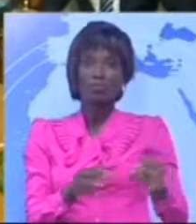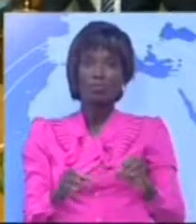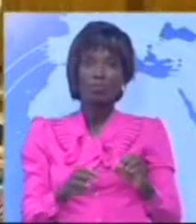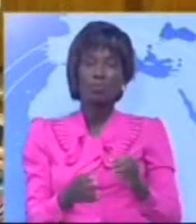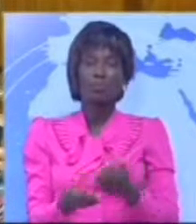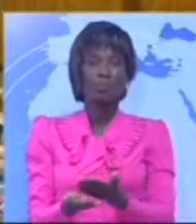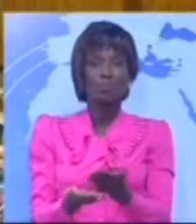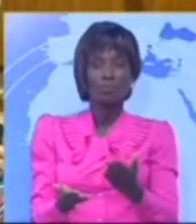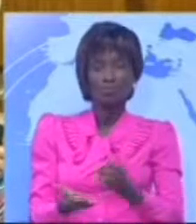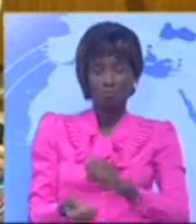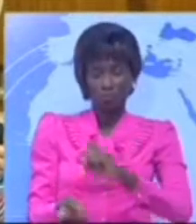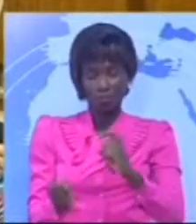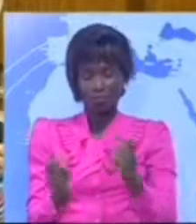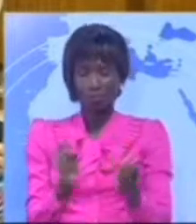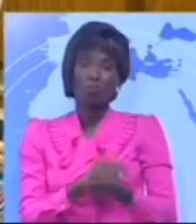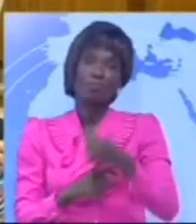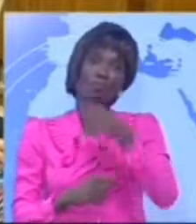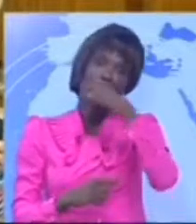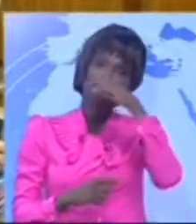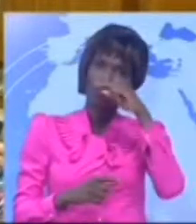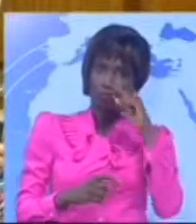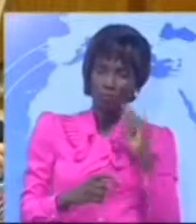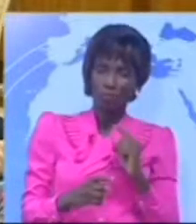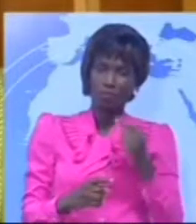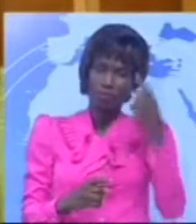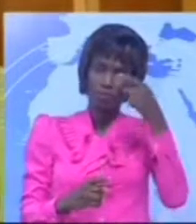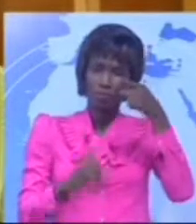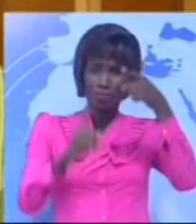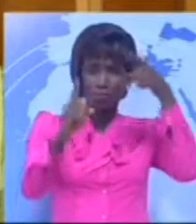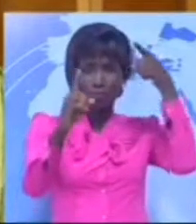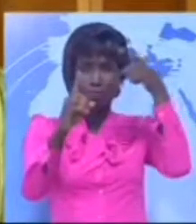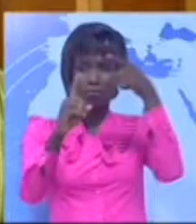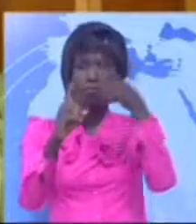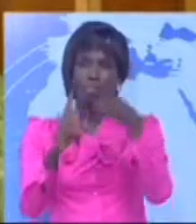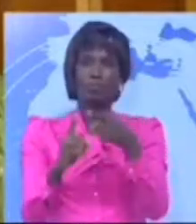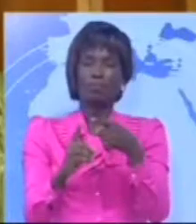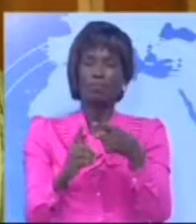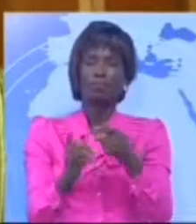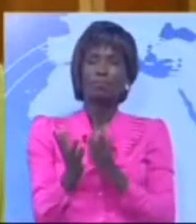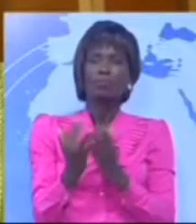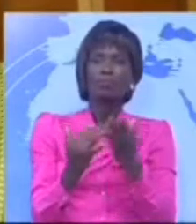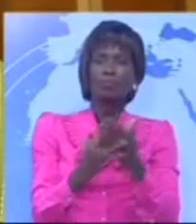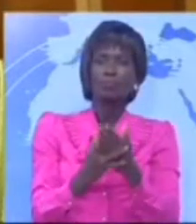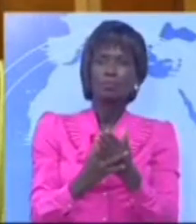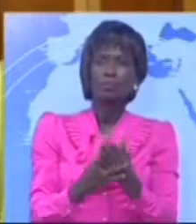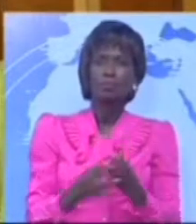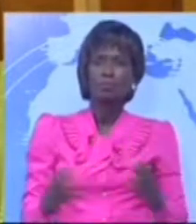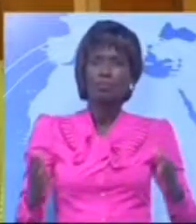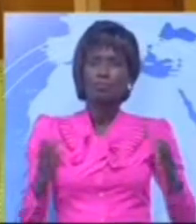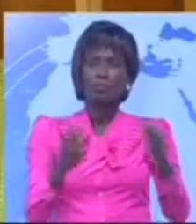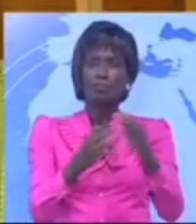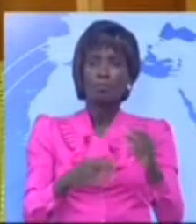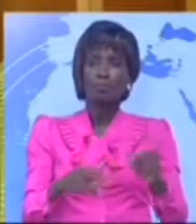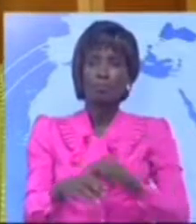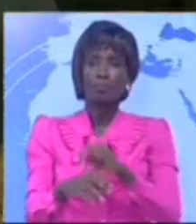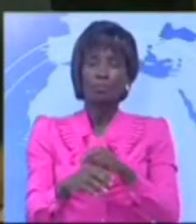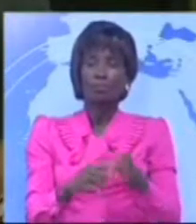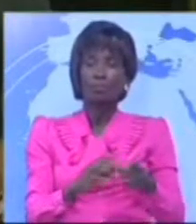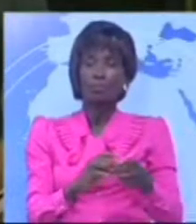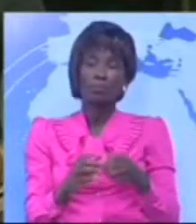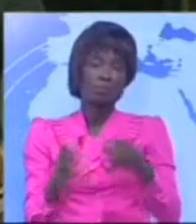pays qui va atteindre les objectifs qui ont été fixés par l'Assemblée générale des Nations Unies, à savoir de terminer